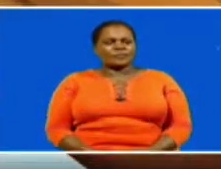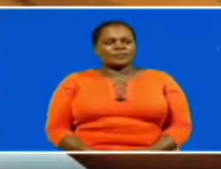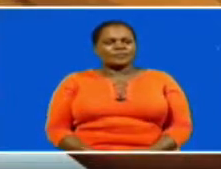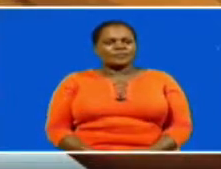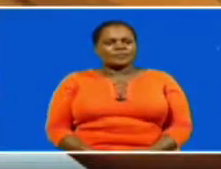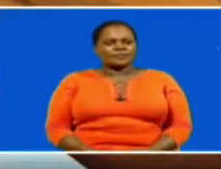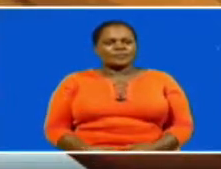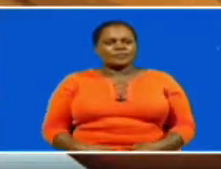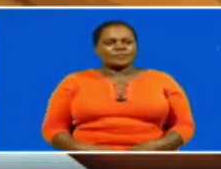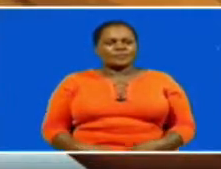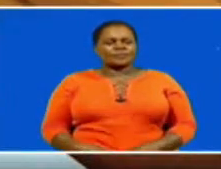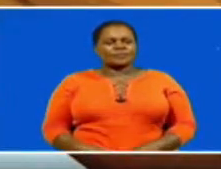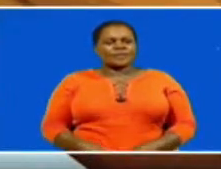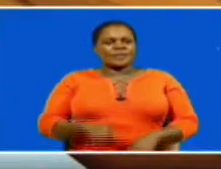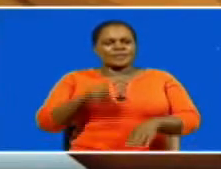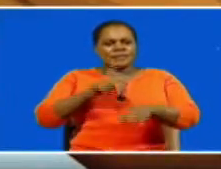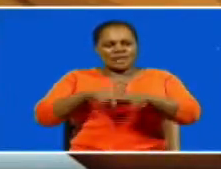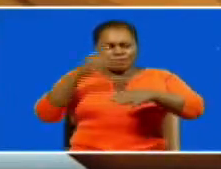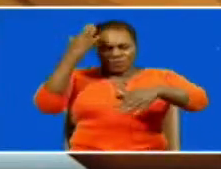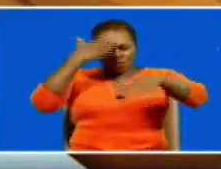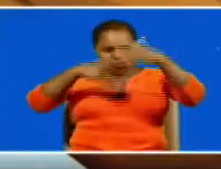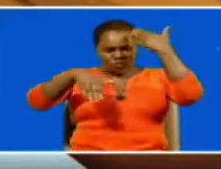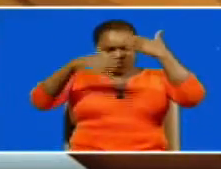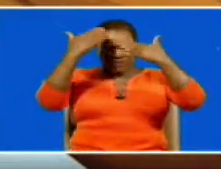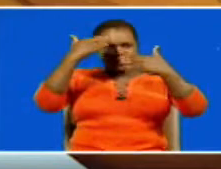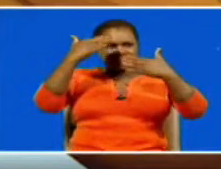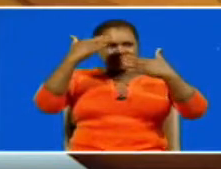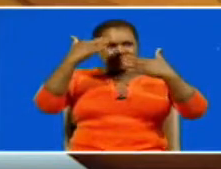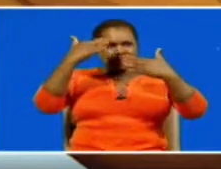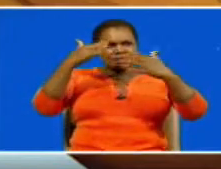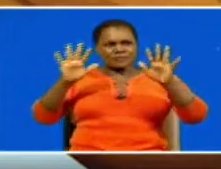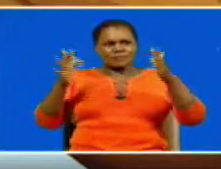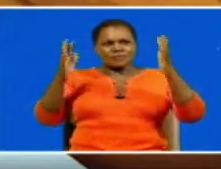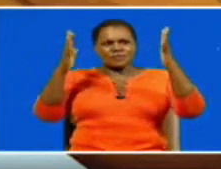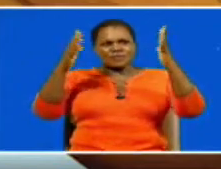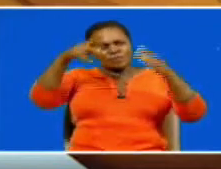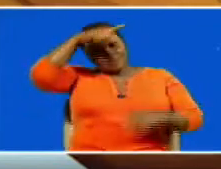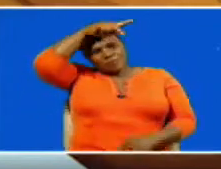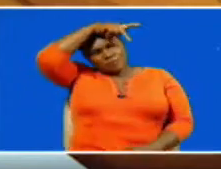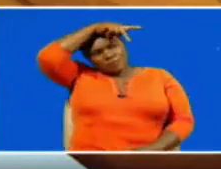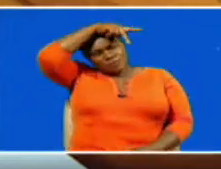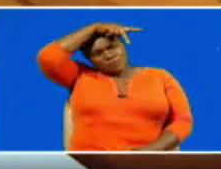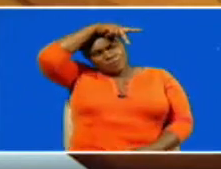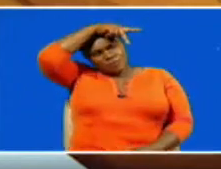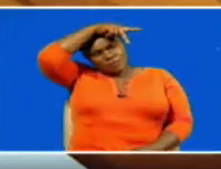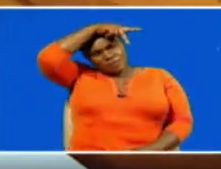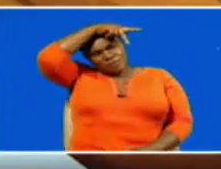Na wakati chuo kikuu cha Aga Khan kilikuwa kikiandaa sherehe ya kufuzu kwa mahafali wa mwaka 2020.